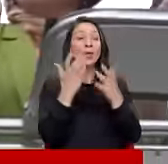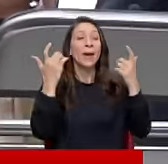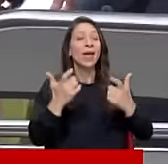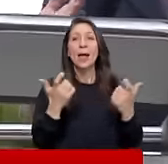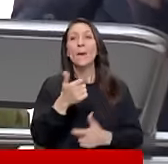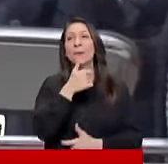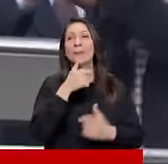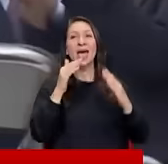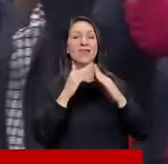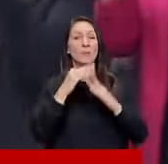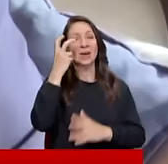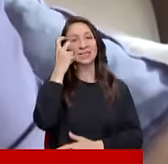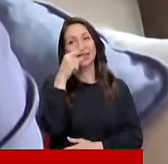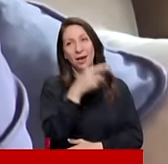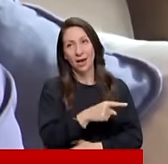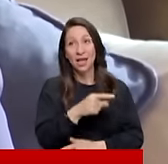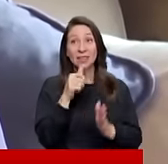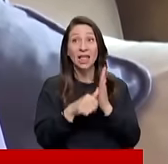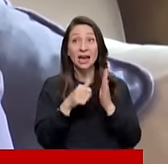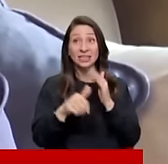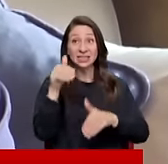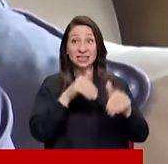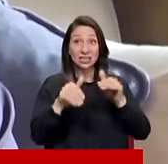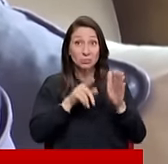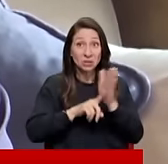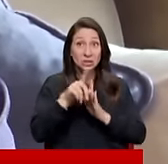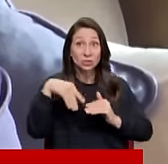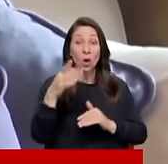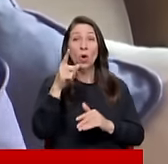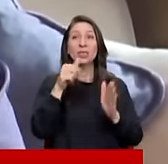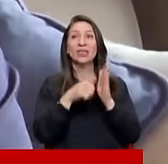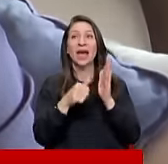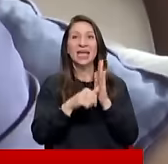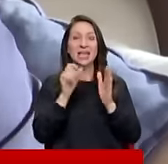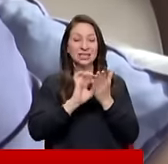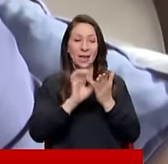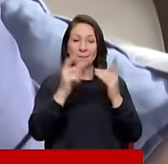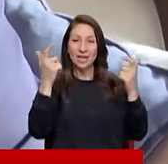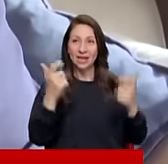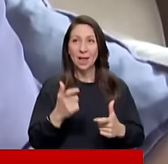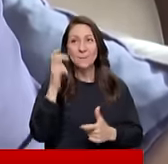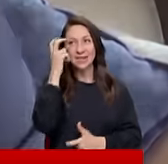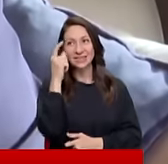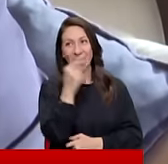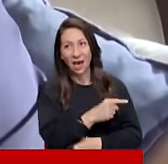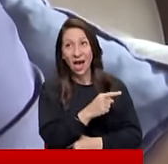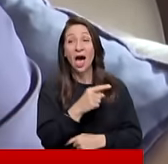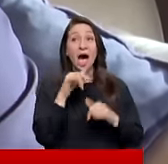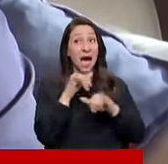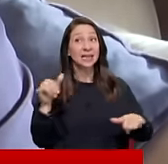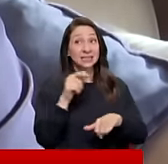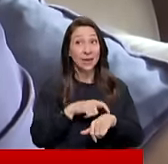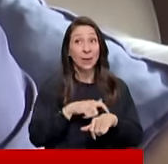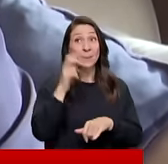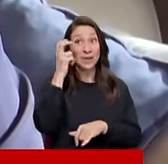adresi baba ocağı Manisa oldu. Tarihi seçim zaferinin ardından o tarihi yazan yerlerden birisi de Manisa oldu. Aynı